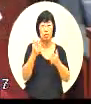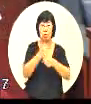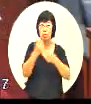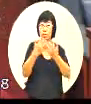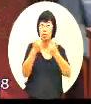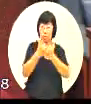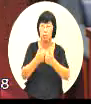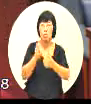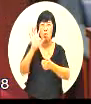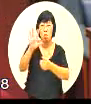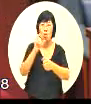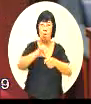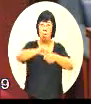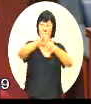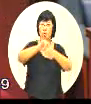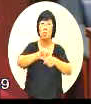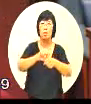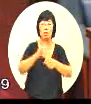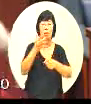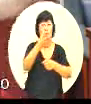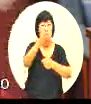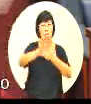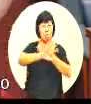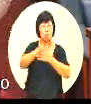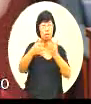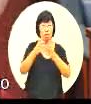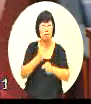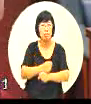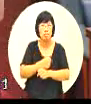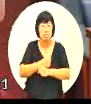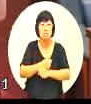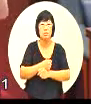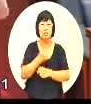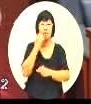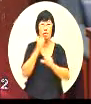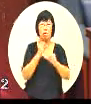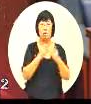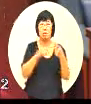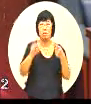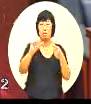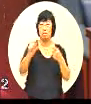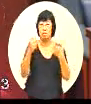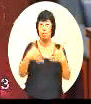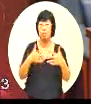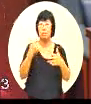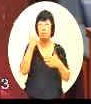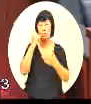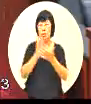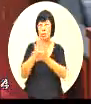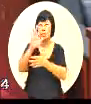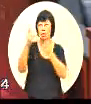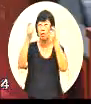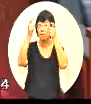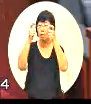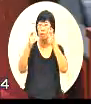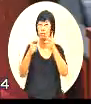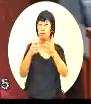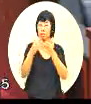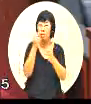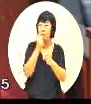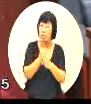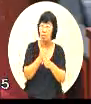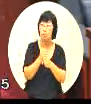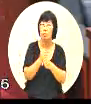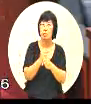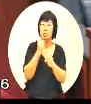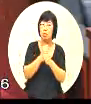内嘞，村内那嘛是爱去看啊。所以这五个问题，包括未来我们高雄要不要这样做，然后做